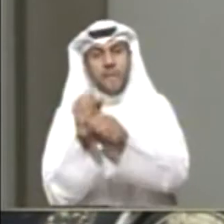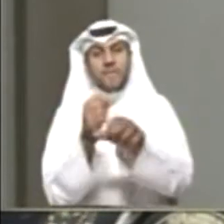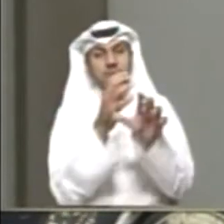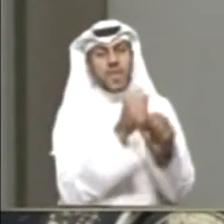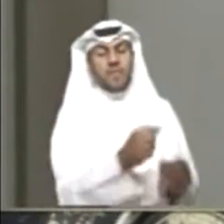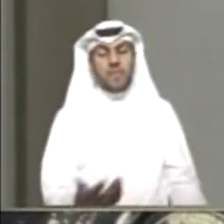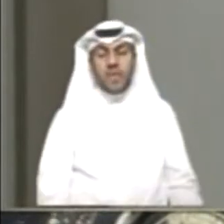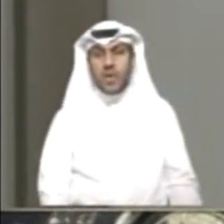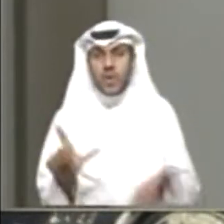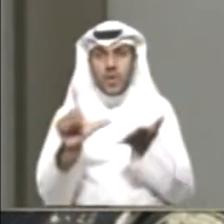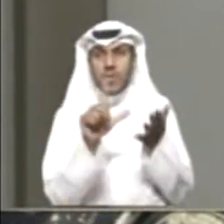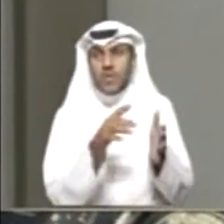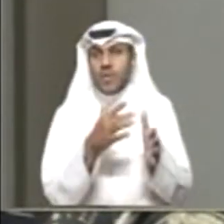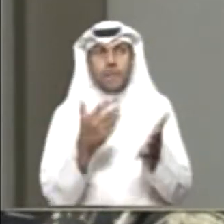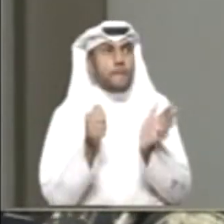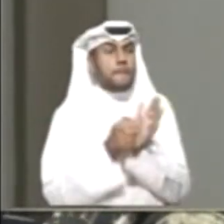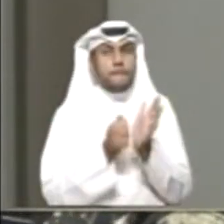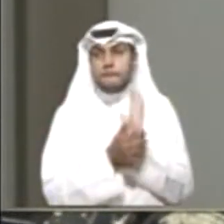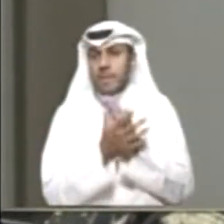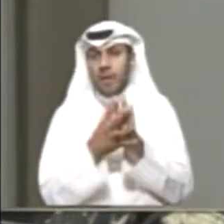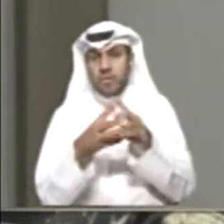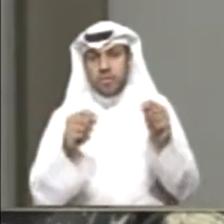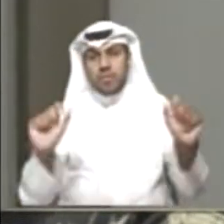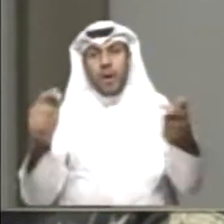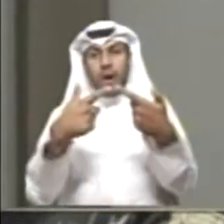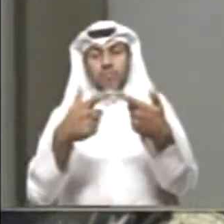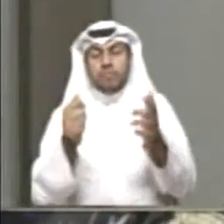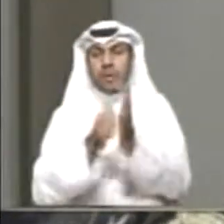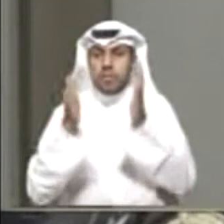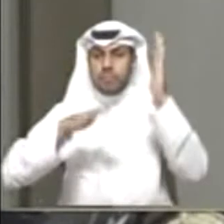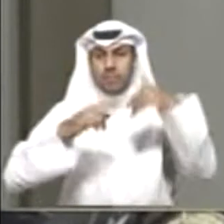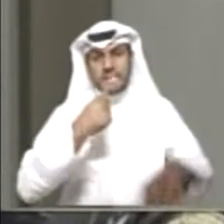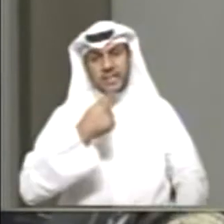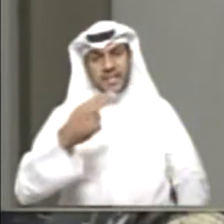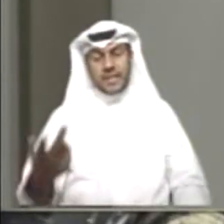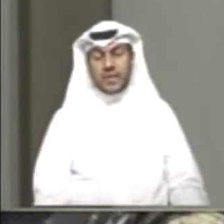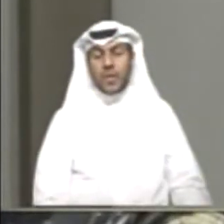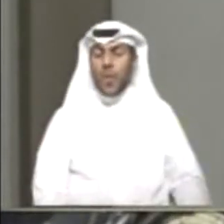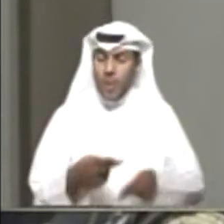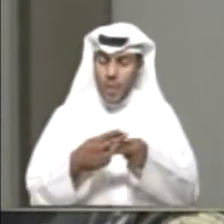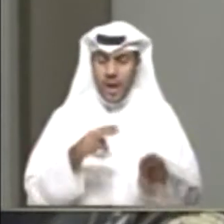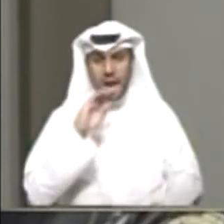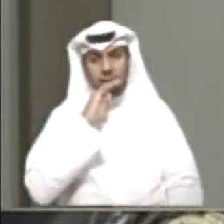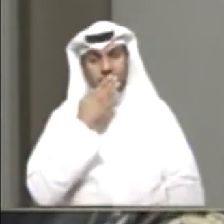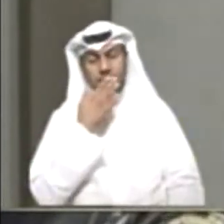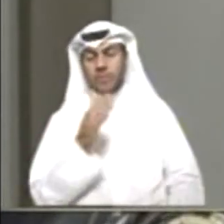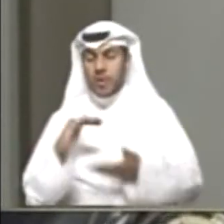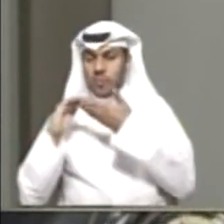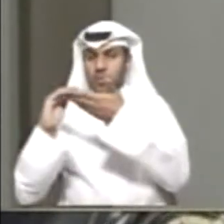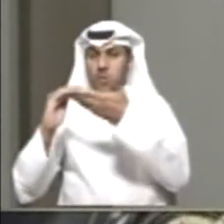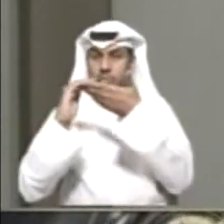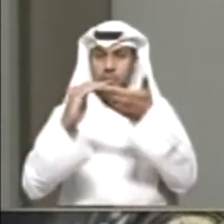المادة والمعنويات على المستوى المحلي والعالمي. ساهمت دولة الكويت بمساعدة